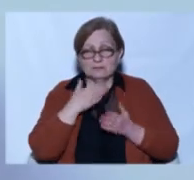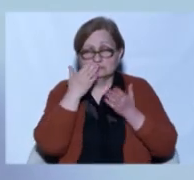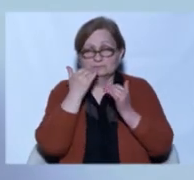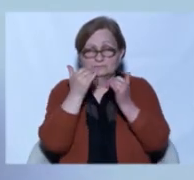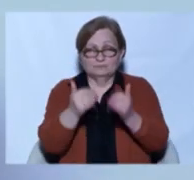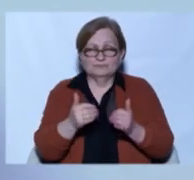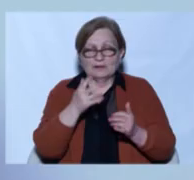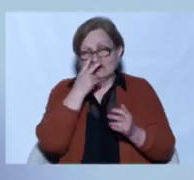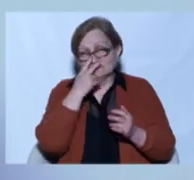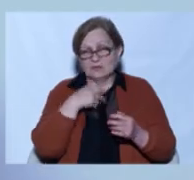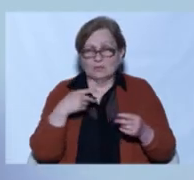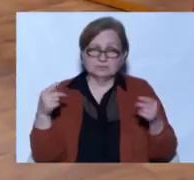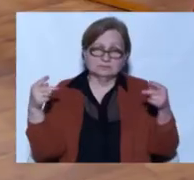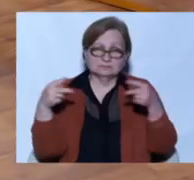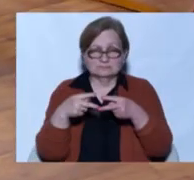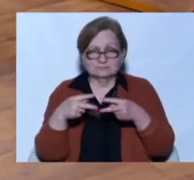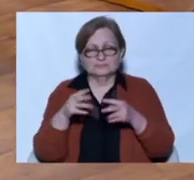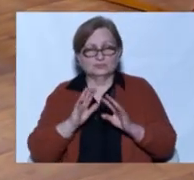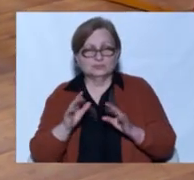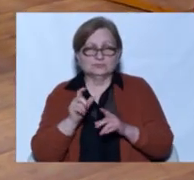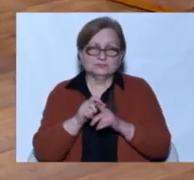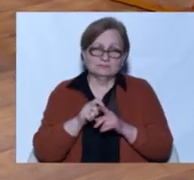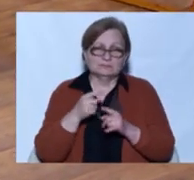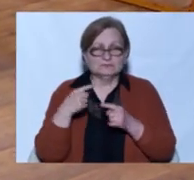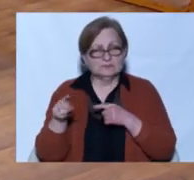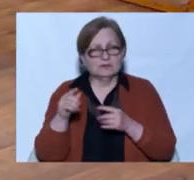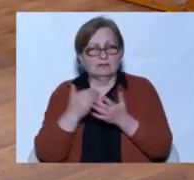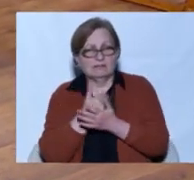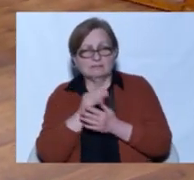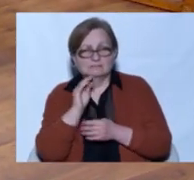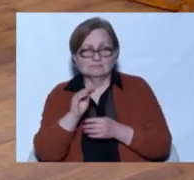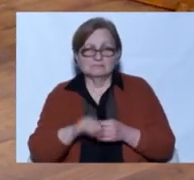თუ დაემთხოვა ერთმანეთის სიტყვები, სიახლეები.